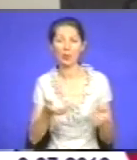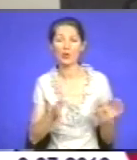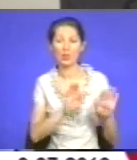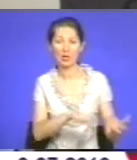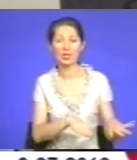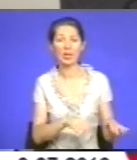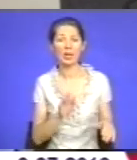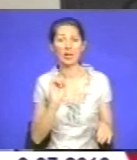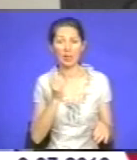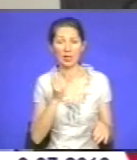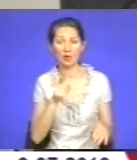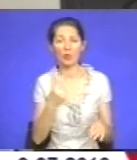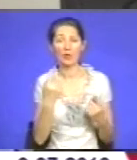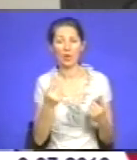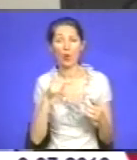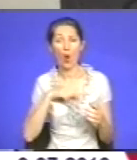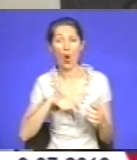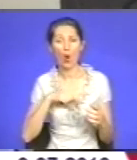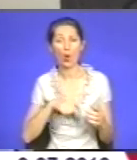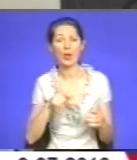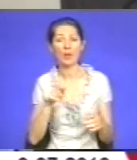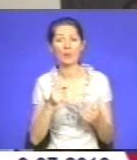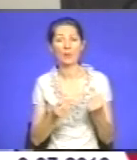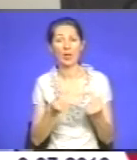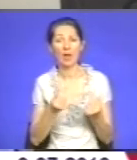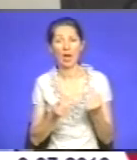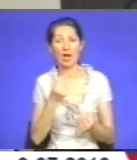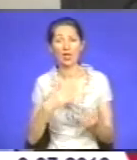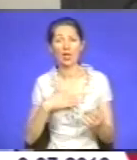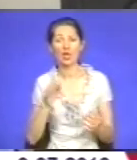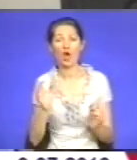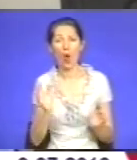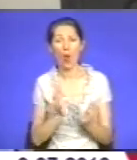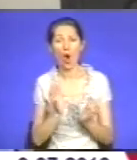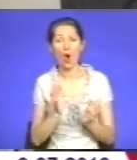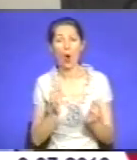також тут велику роль відіграють і наші органи опіки, які займаються